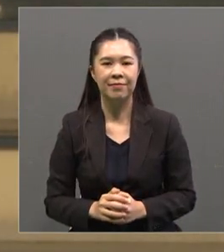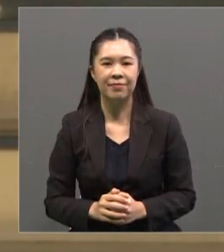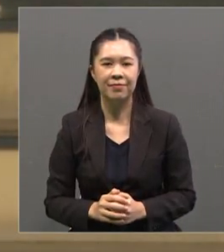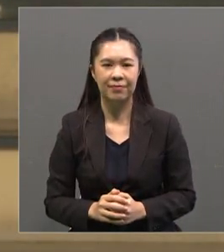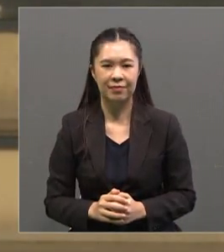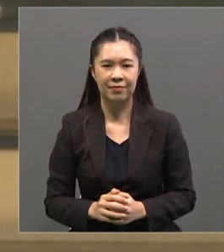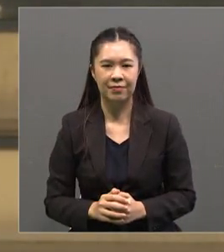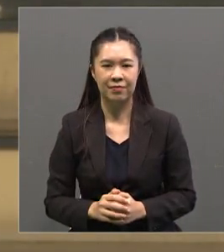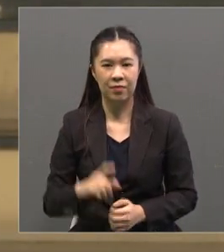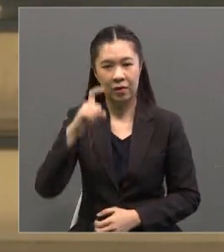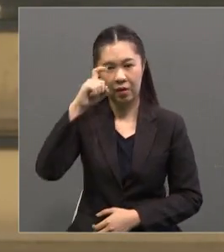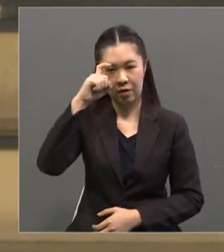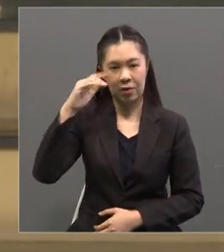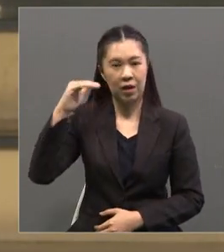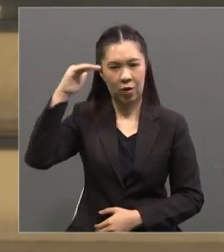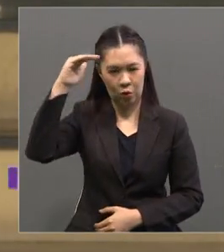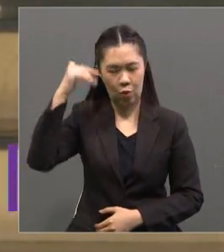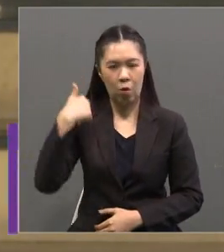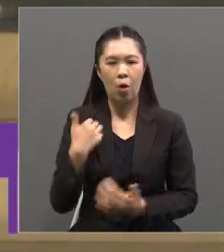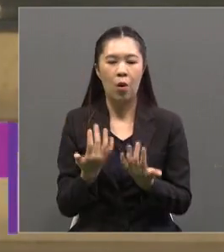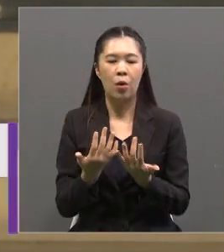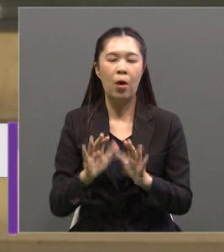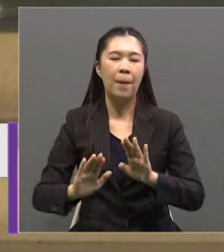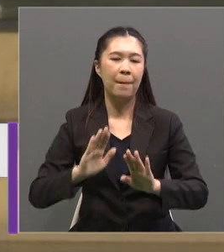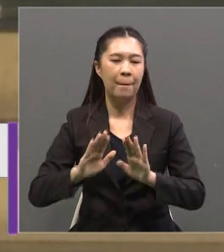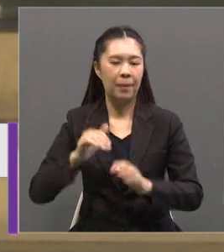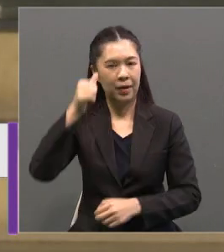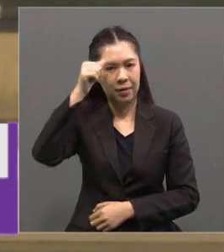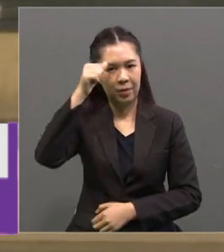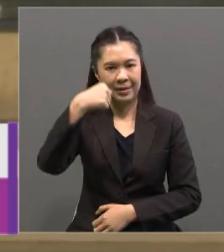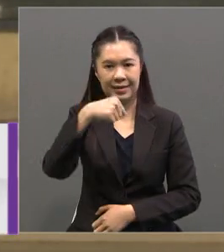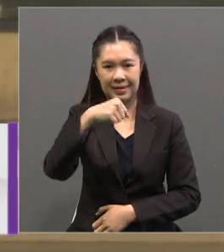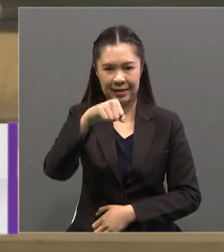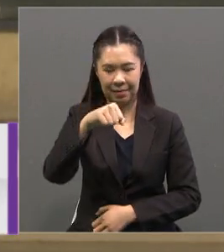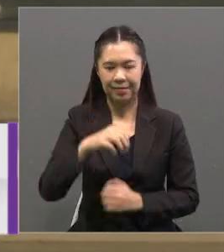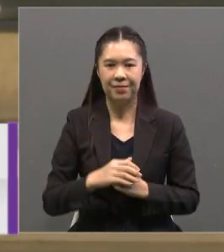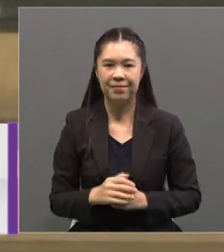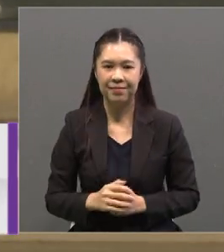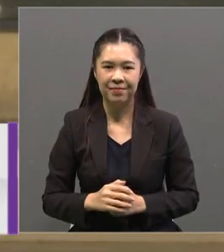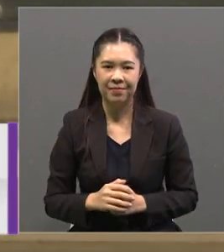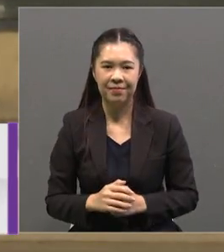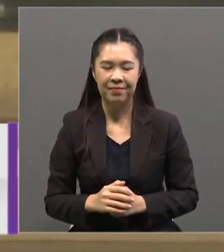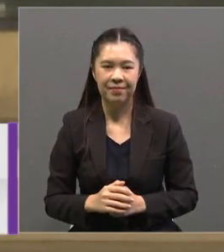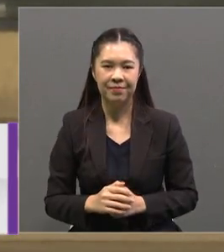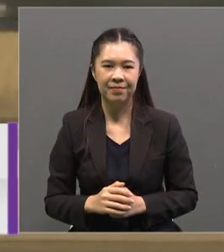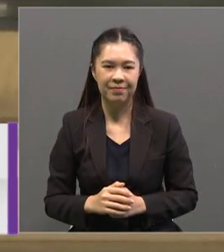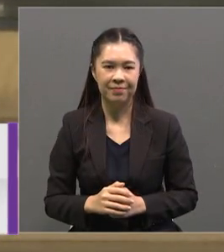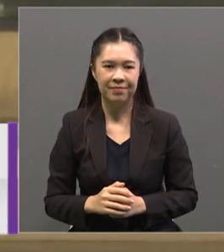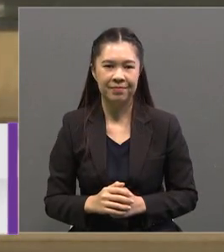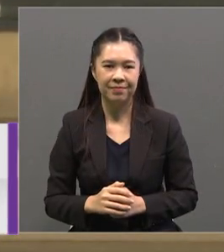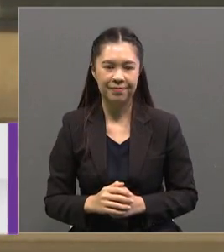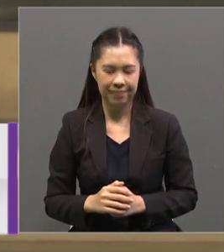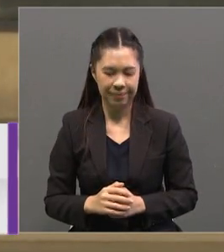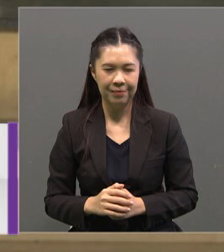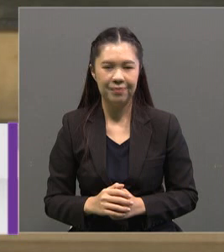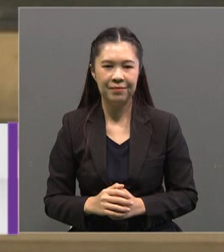ท่านนายกรัฐมนตรีขอเวลาให้อีก10วันครับเมื่อสักครู่ไปไทยรัฐทีวีมานะครับท่านก็บอกว่าได้รับป